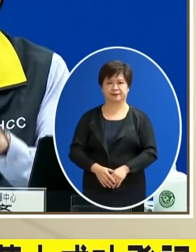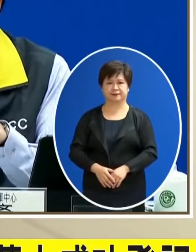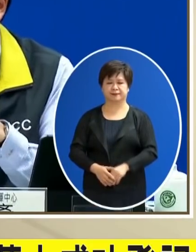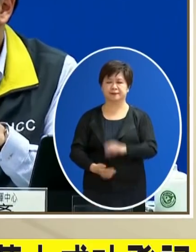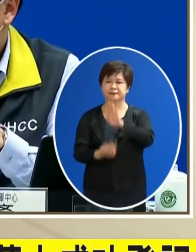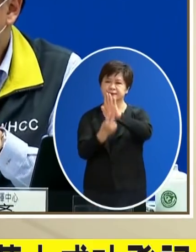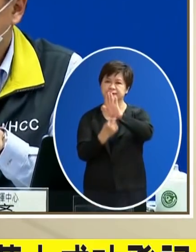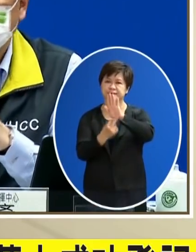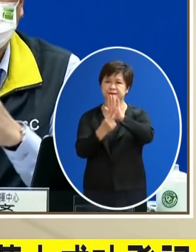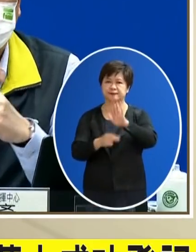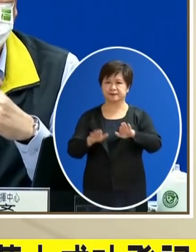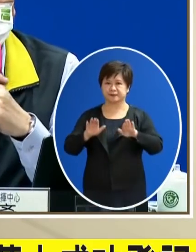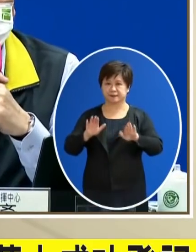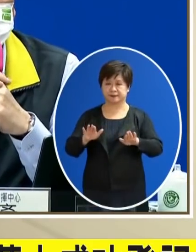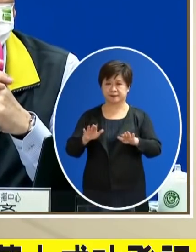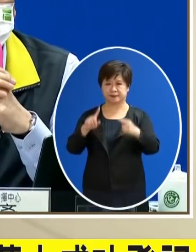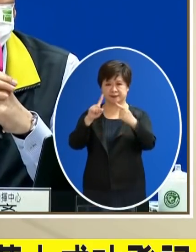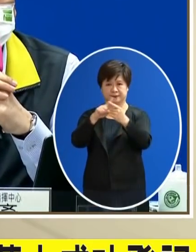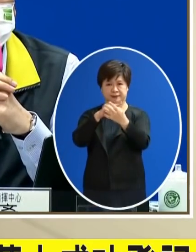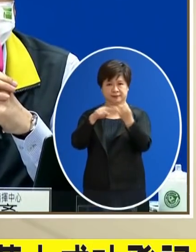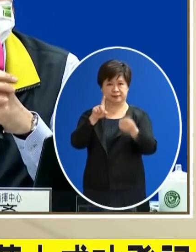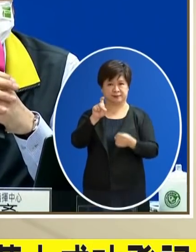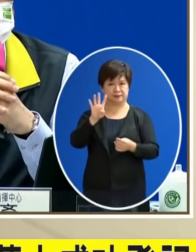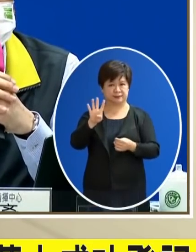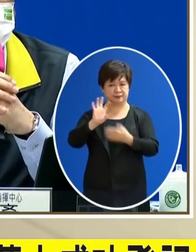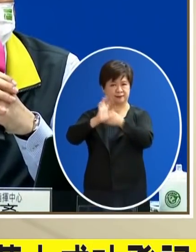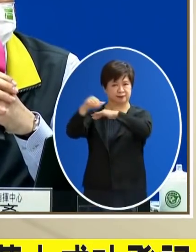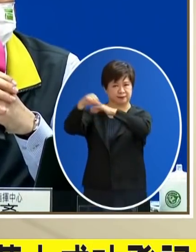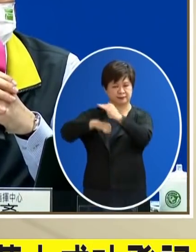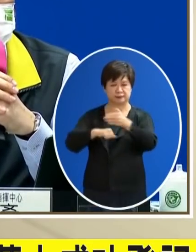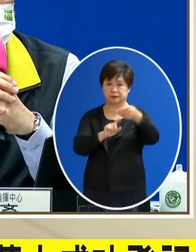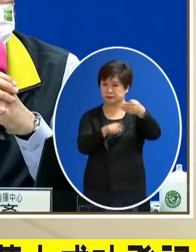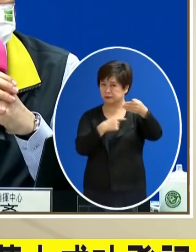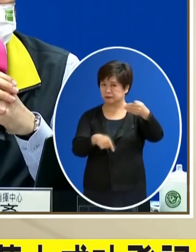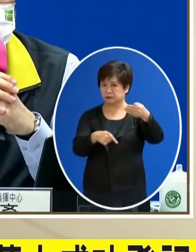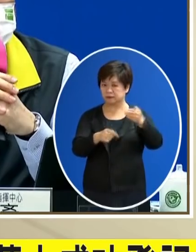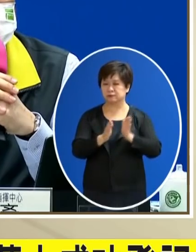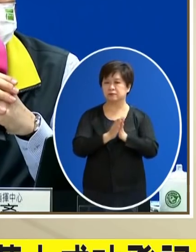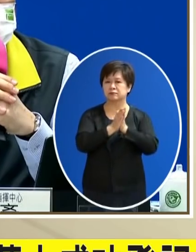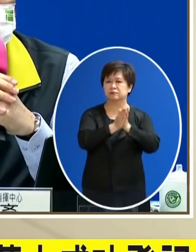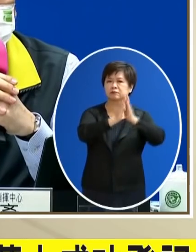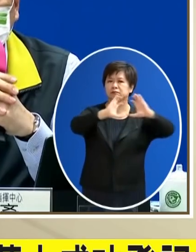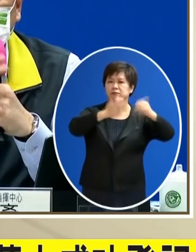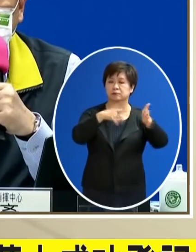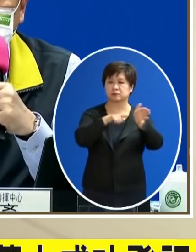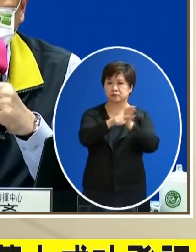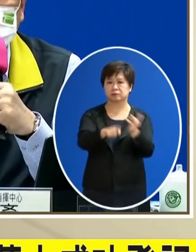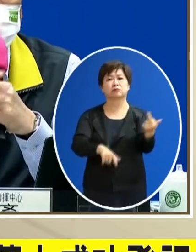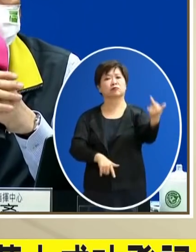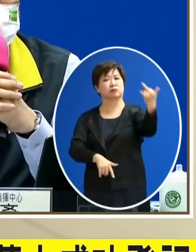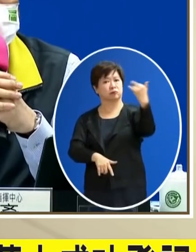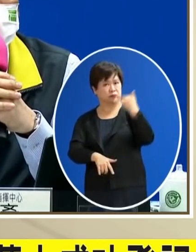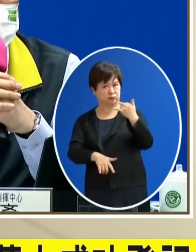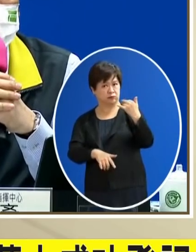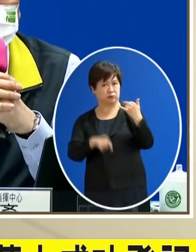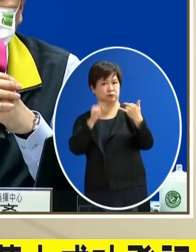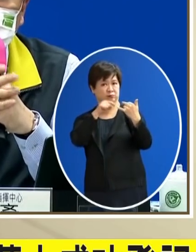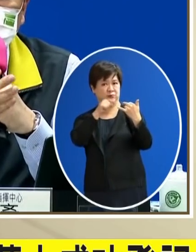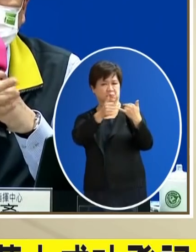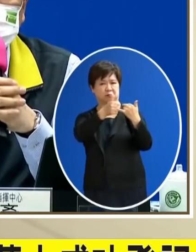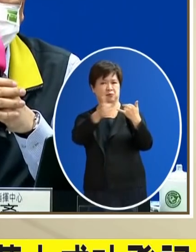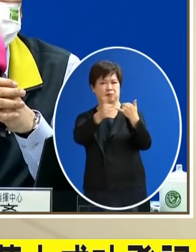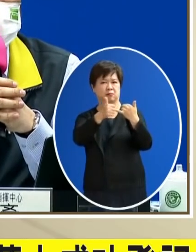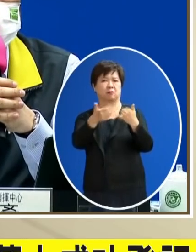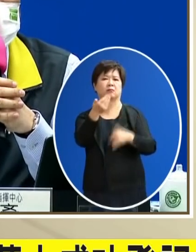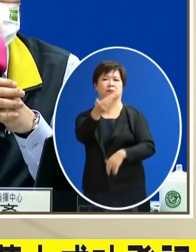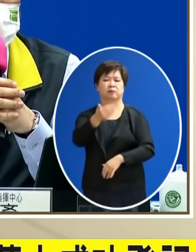以今天那个14位的里面，有9位是来自于缅甸的专机回专机返国的，所